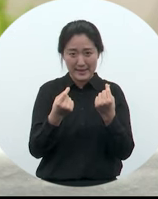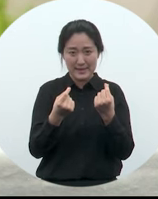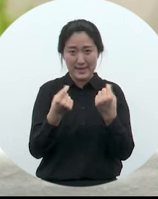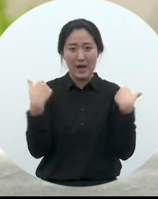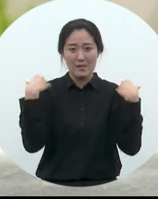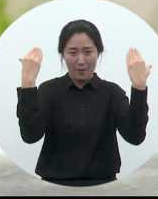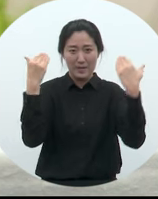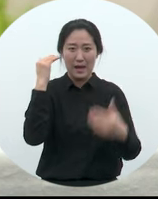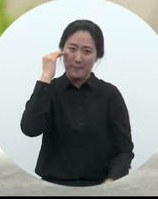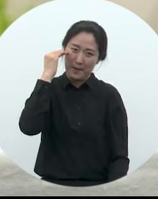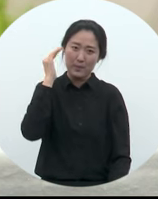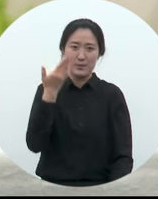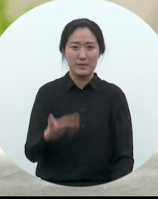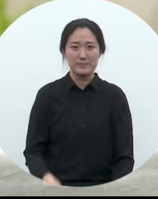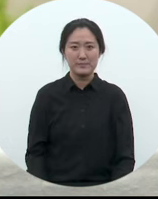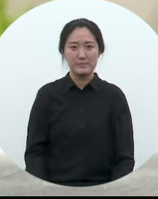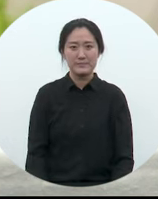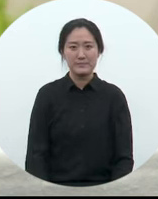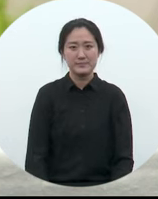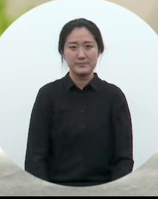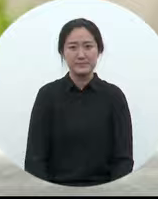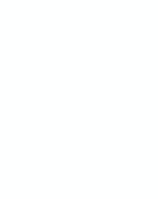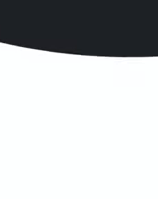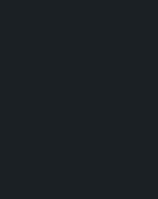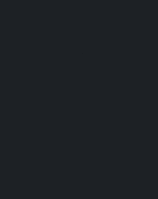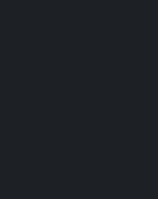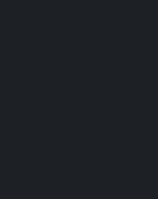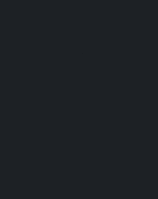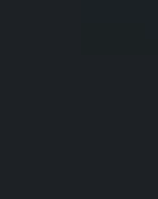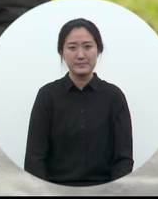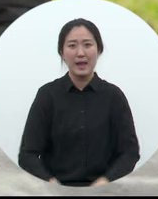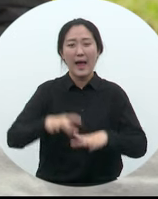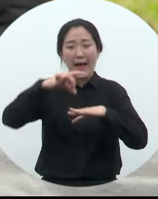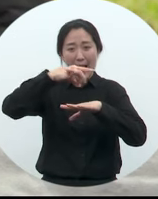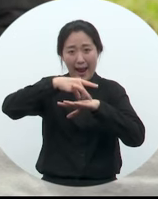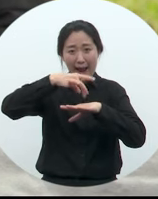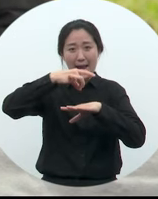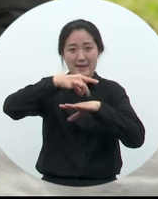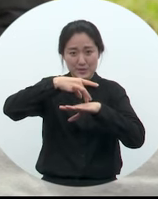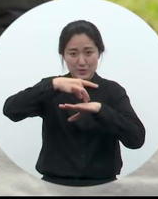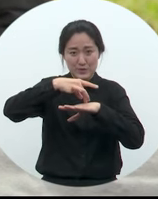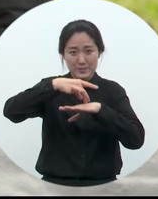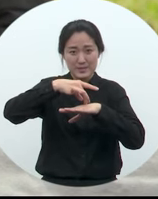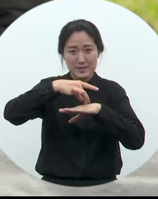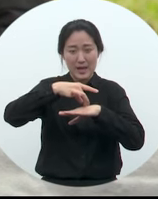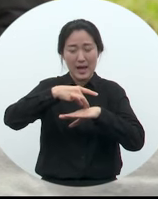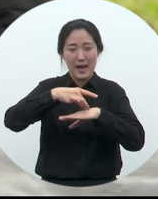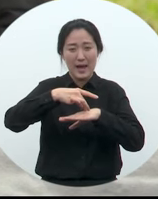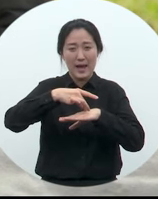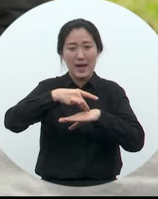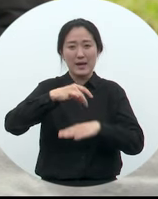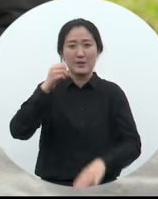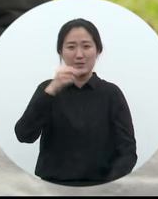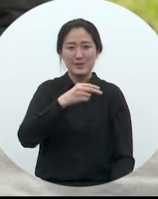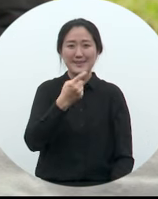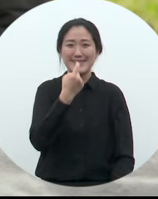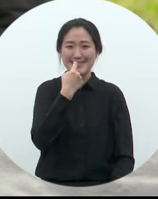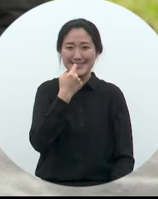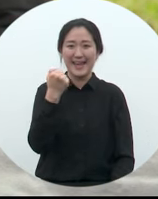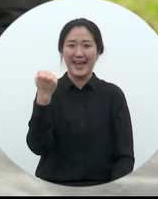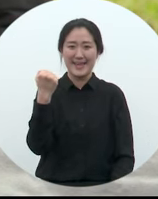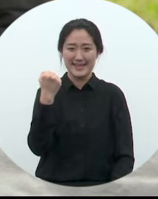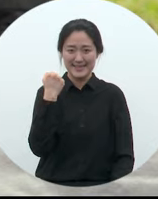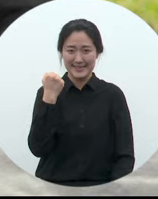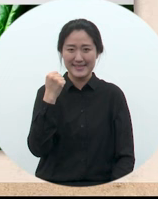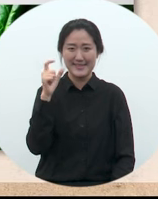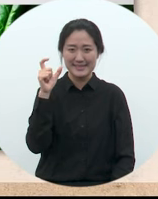경우에는 성장에 해가 될 수도 있습니다. 칼슘이라고 하는 것은 말 그대로 뼈와 치아를